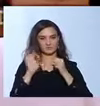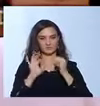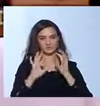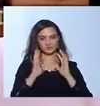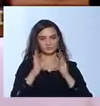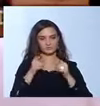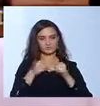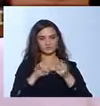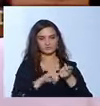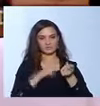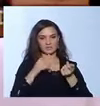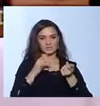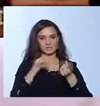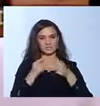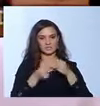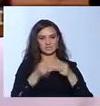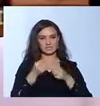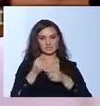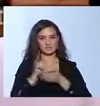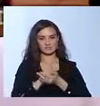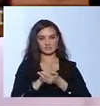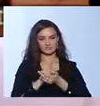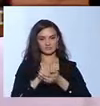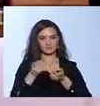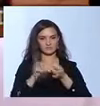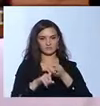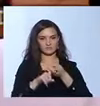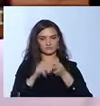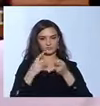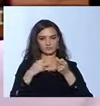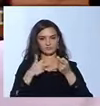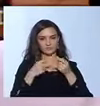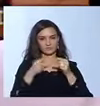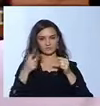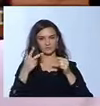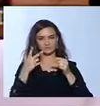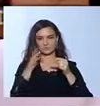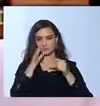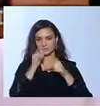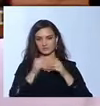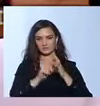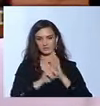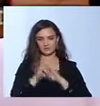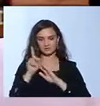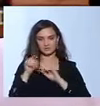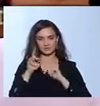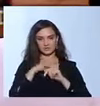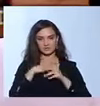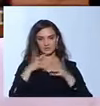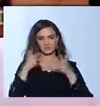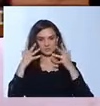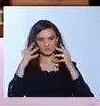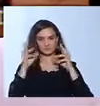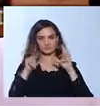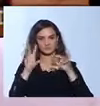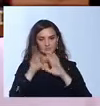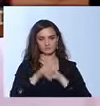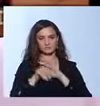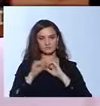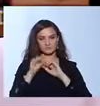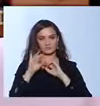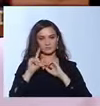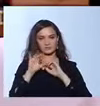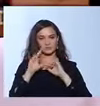შემთხვევაში ეს არის გენეტიკასთან დაკავშირებული და თქვა 30-35 წლიდან ერთეული ჭაღარების გამოჩენა შეიძლება ჩაითვალოს